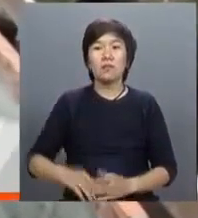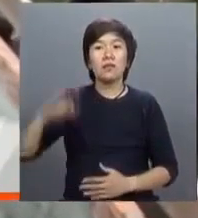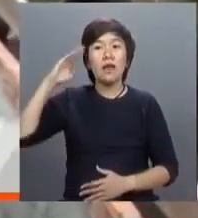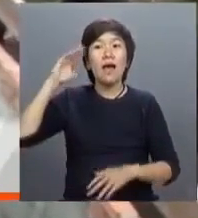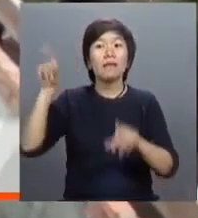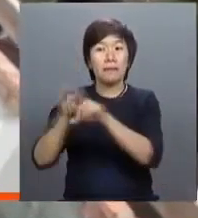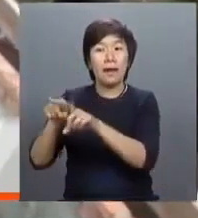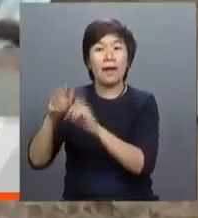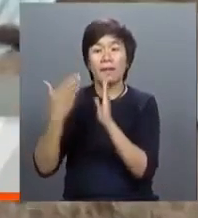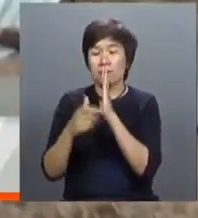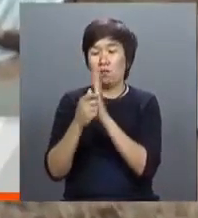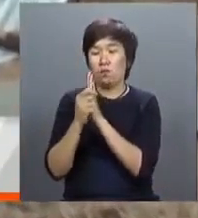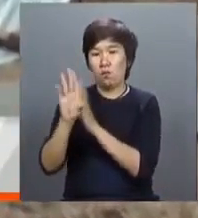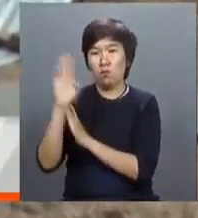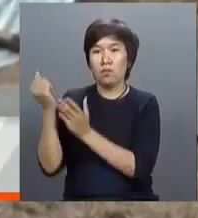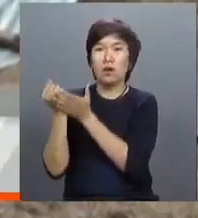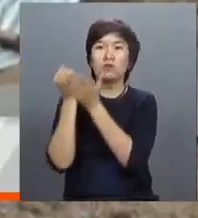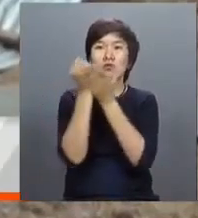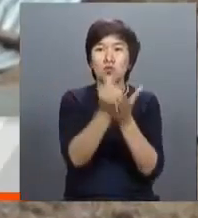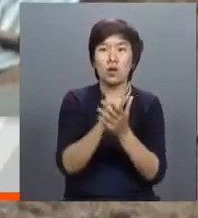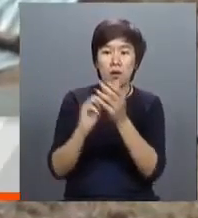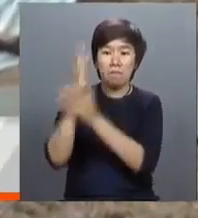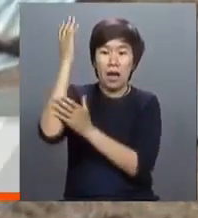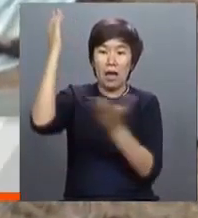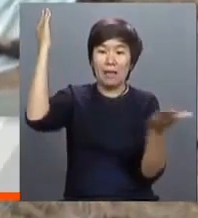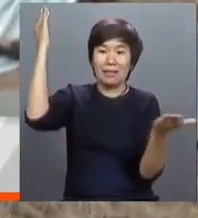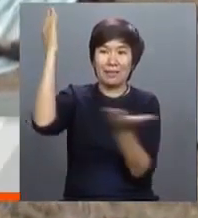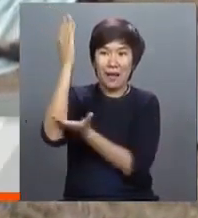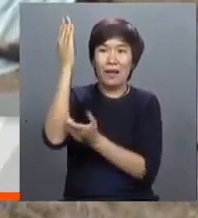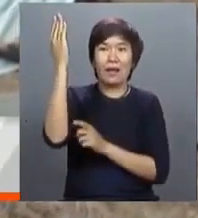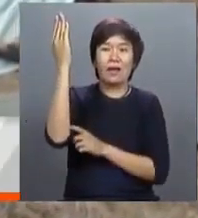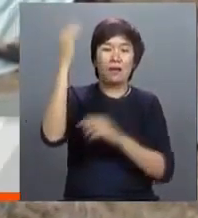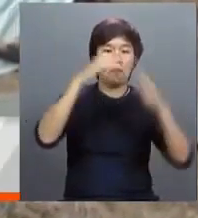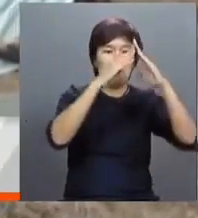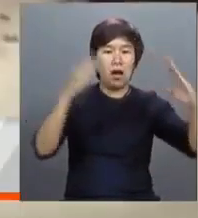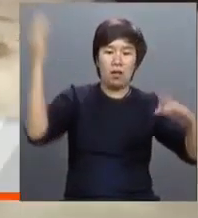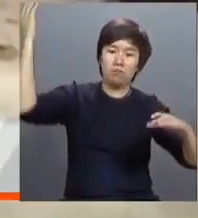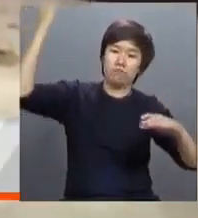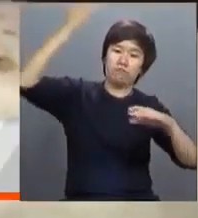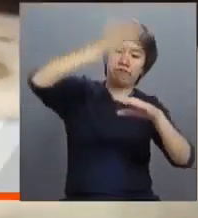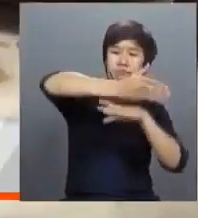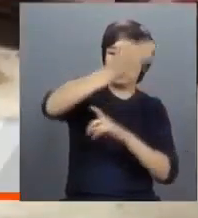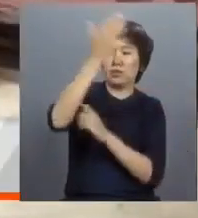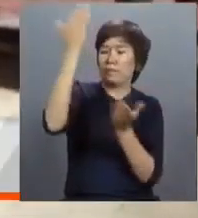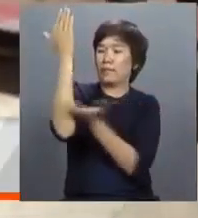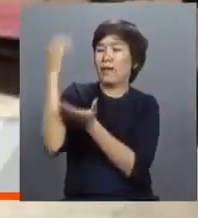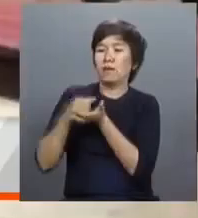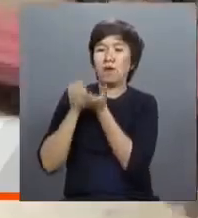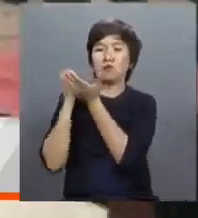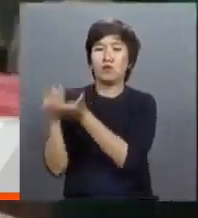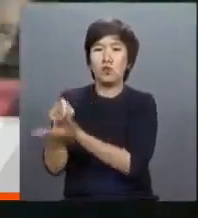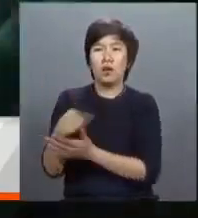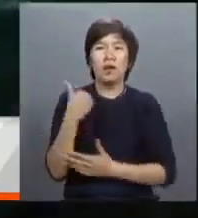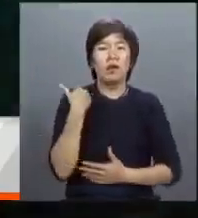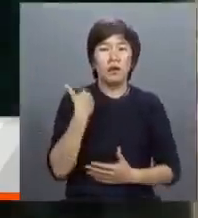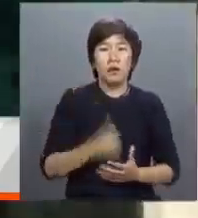งค์จังหวัดอุบลราชธานีเข้าตัดต้นไม้ขนาดใหญ่นะครับที่ล้มทับบ้านเรือนในเขตเทศบาลตำเมืองเดชอุดม